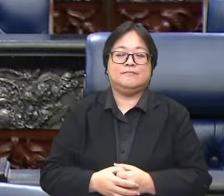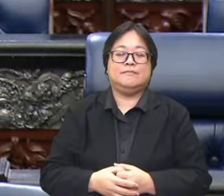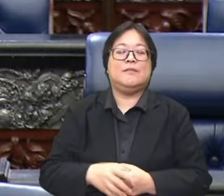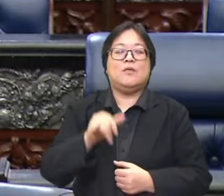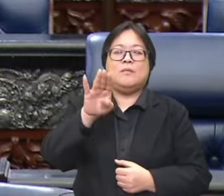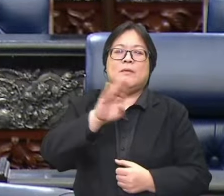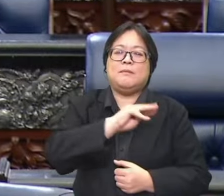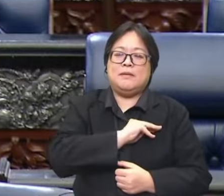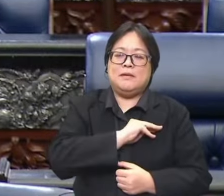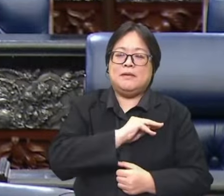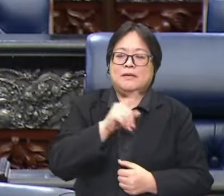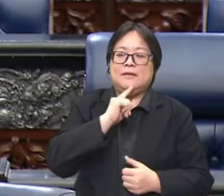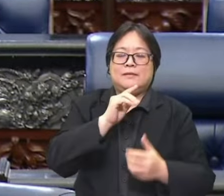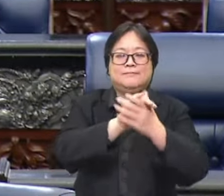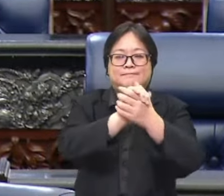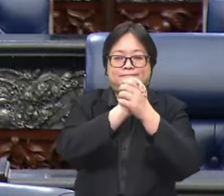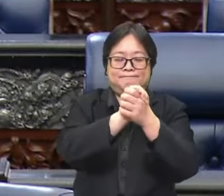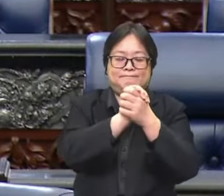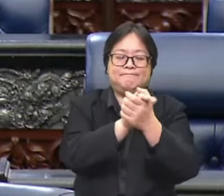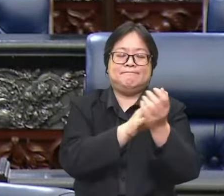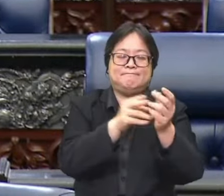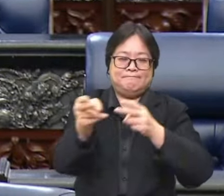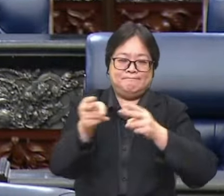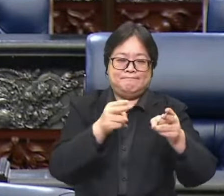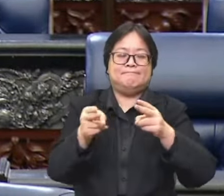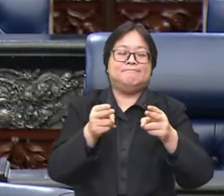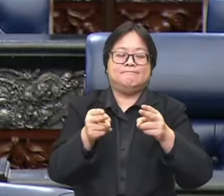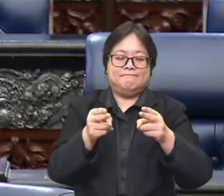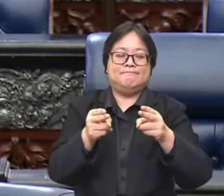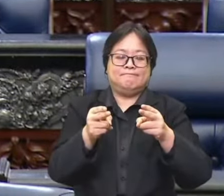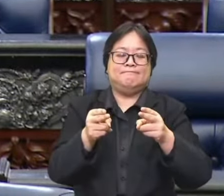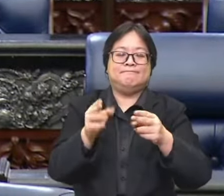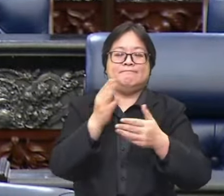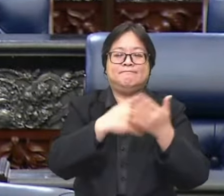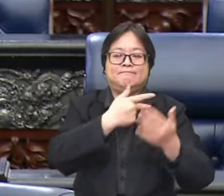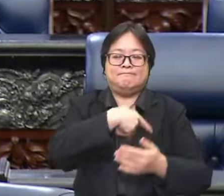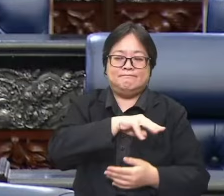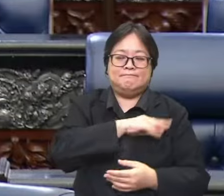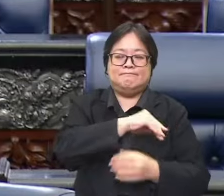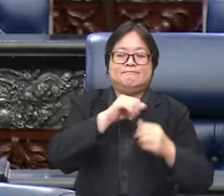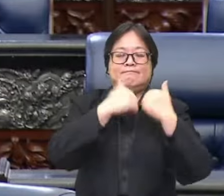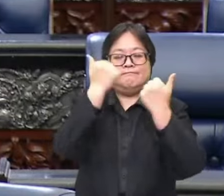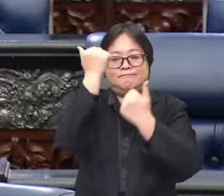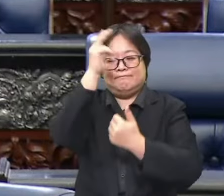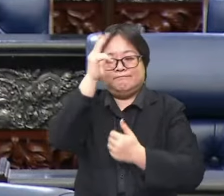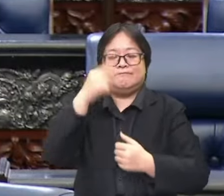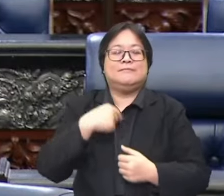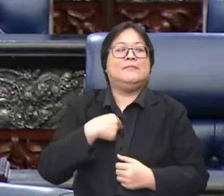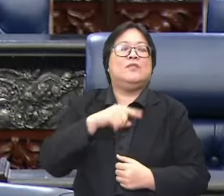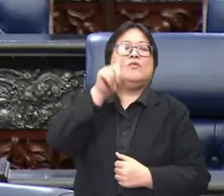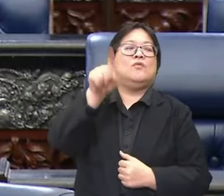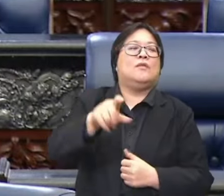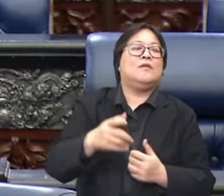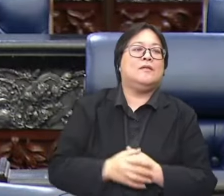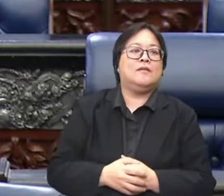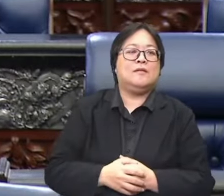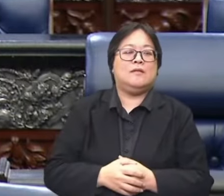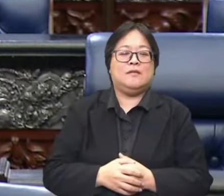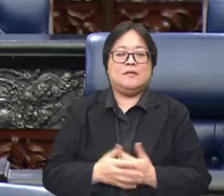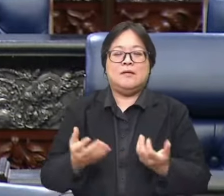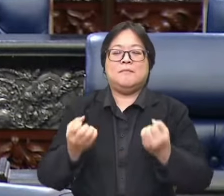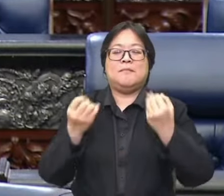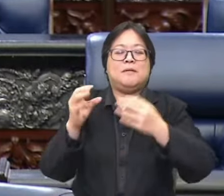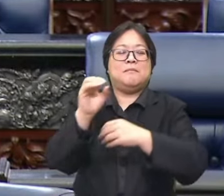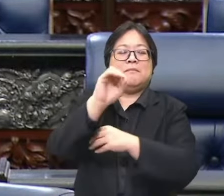Berhormat Menteri, terima tahniah atas inisiatif yang dilaksanakan oleh pihak kementerian dan juga agensi berkaitan. Soalan saya, sejauh manakah atau berapa